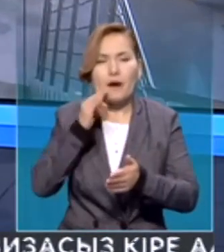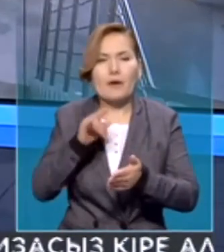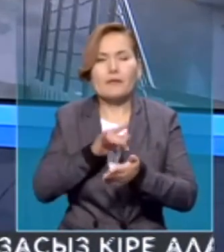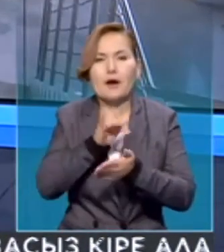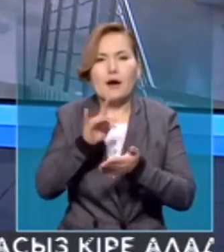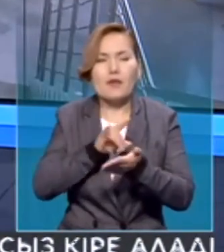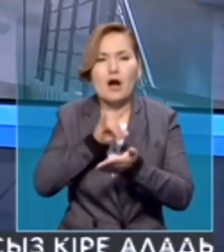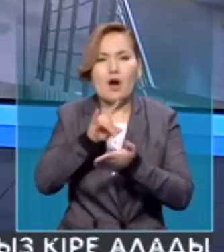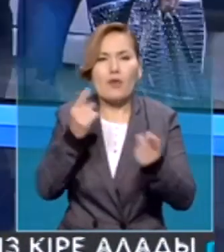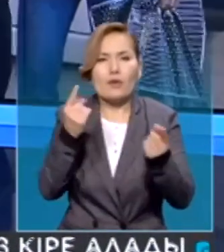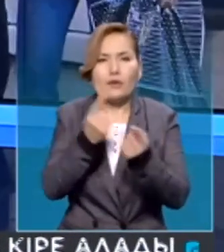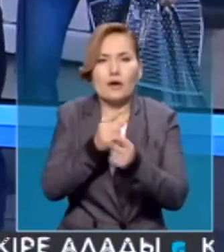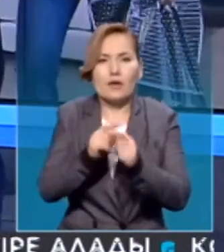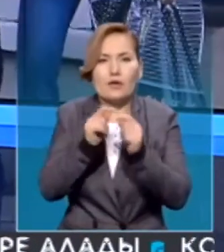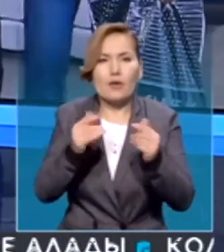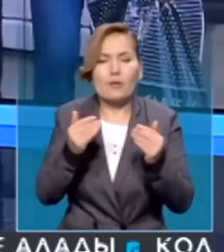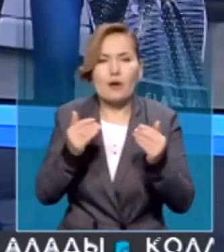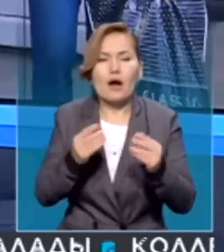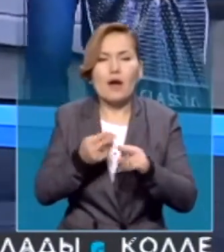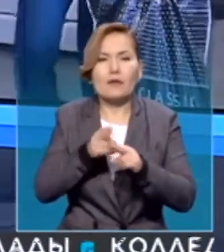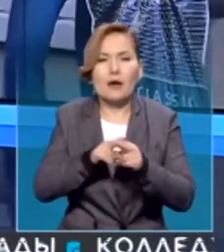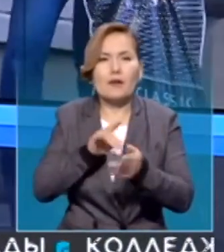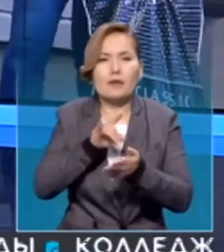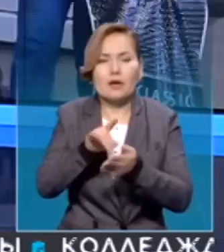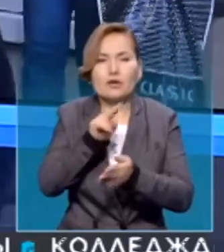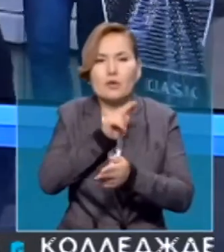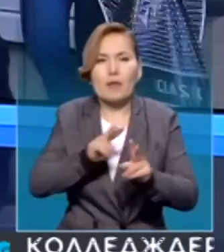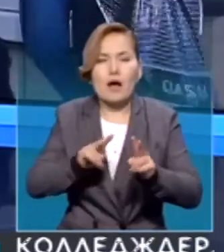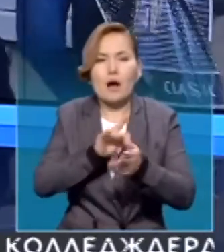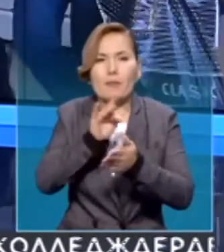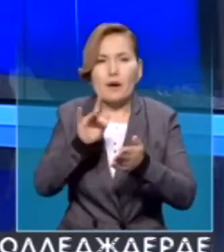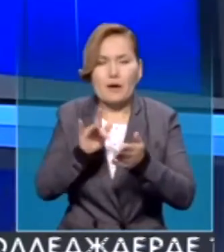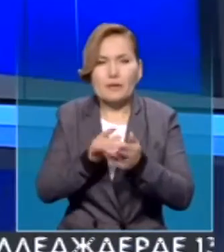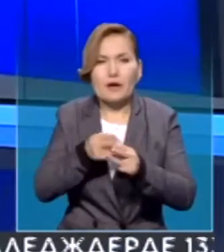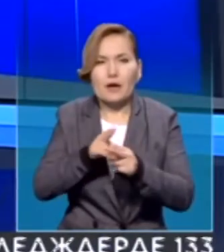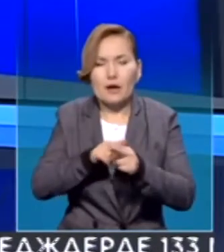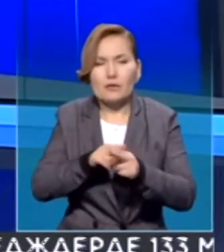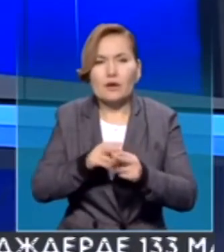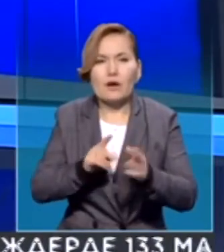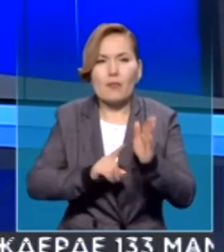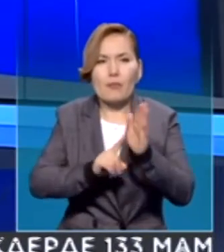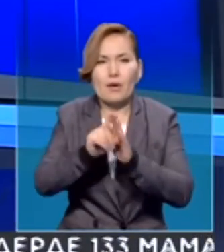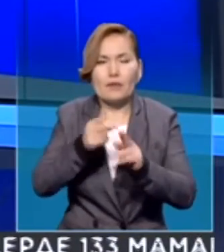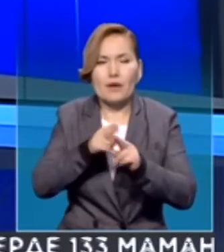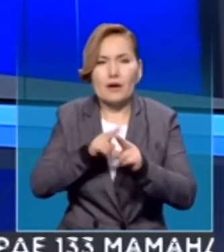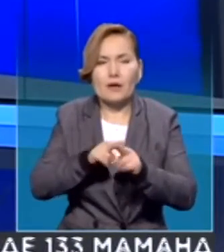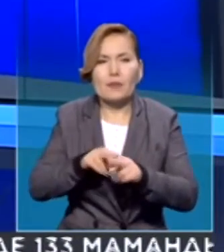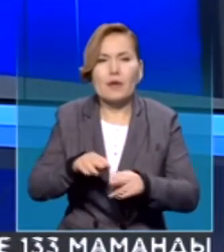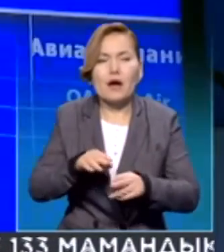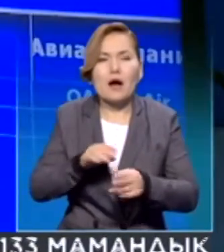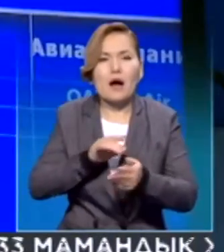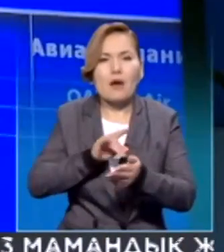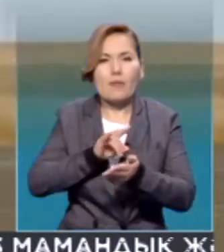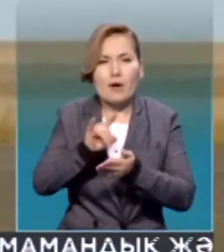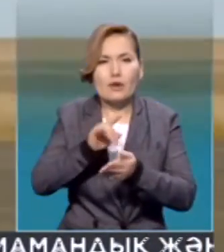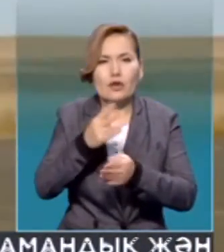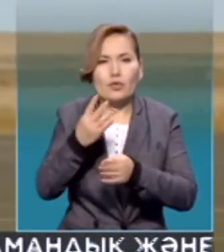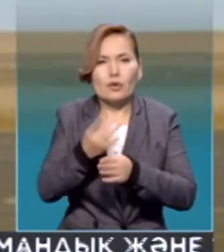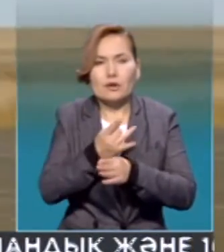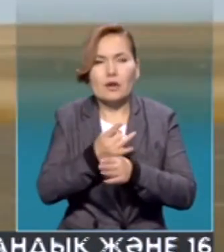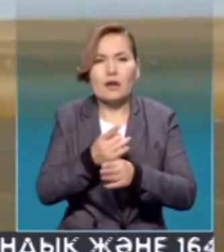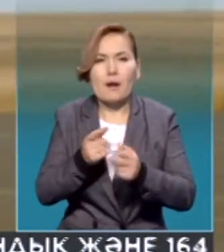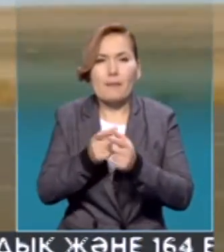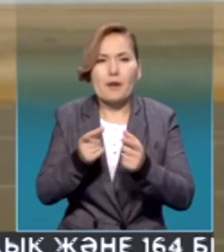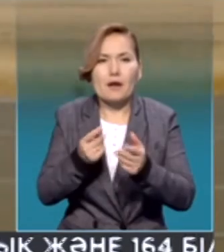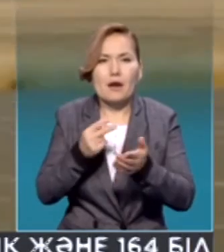арасында ұшақпен қатынауға болады. Бүгін алғашқы әуе рейсі Елордадан Ертіс-Баян өңіріне ұшты. Авиамаршруттың жиілігі аптасына 4 рет. Билет